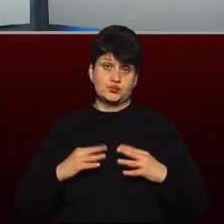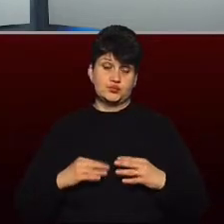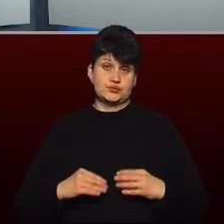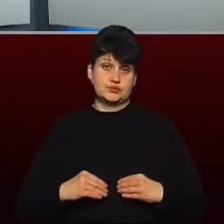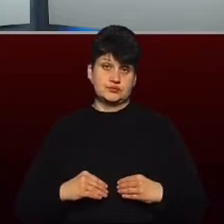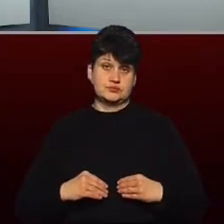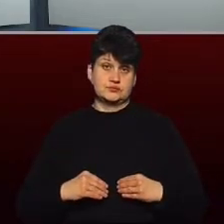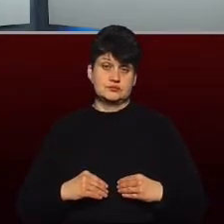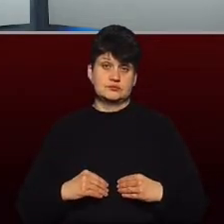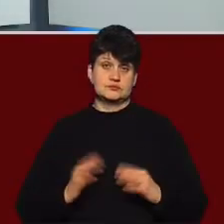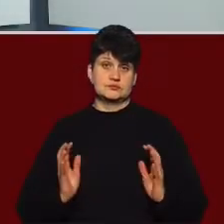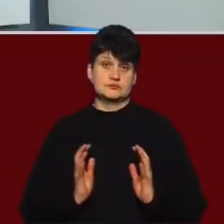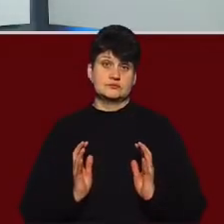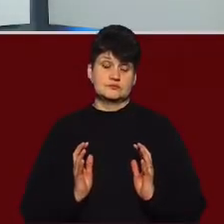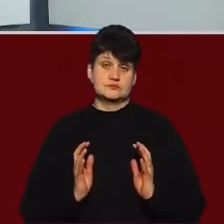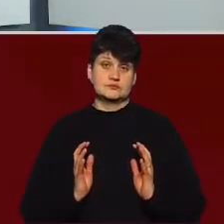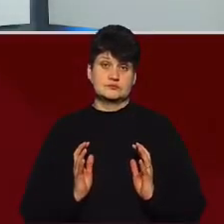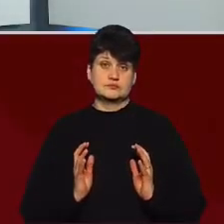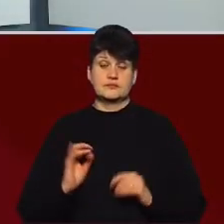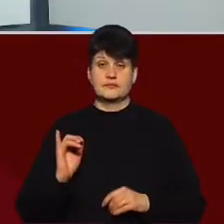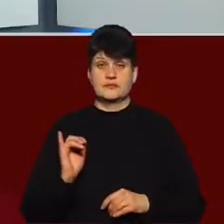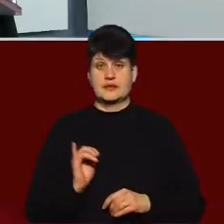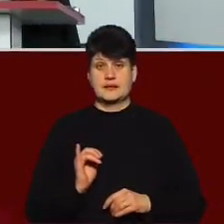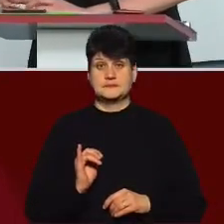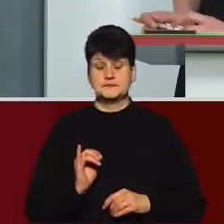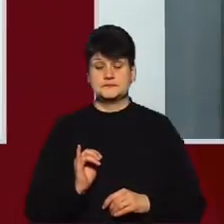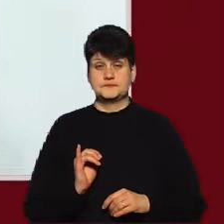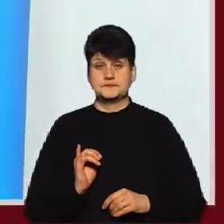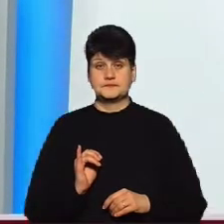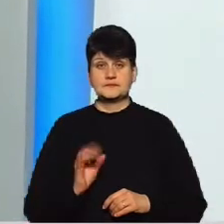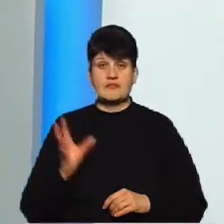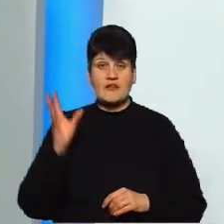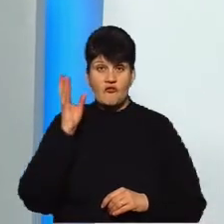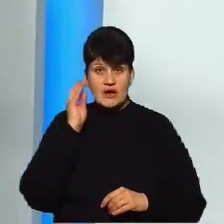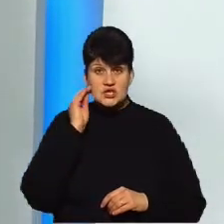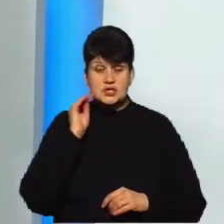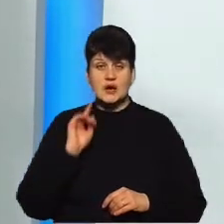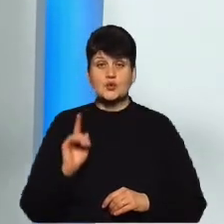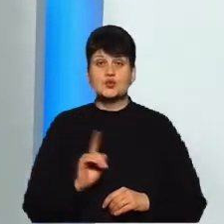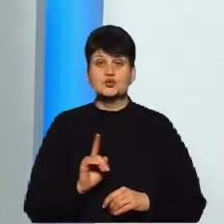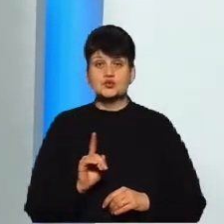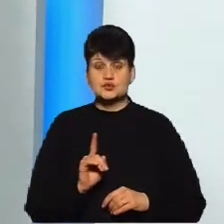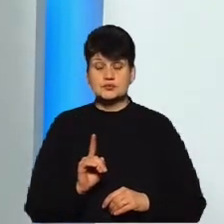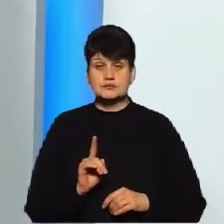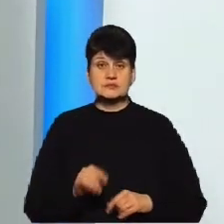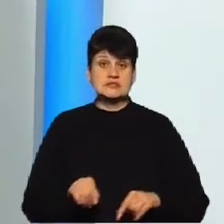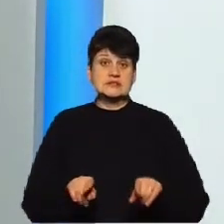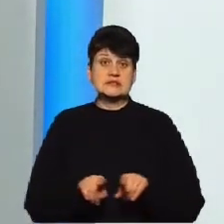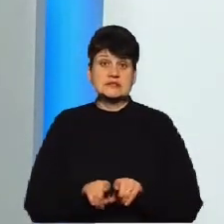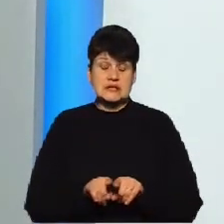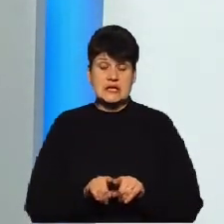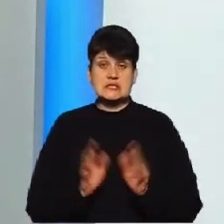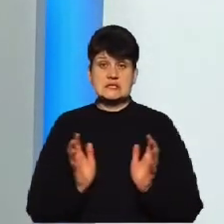убезпечую і вважаю, що ну так зберігаю цю